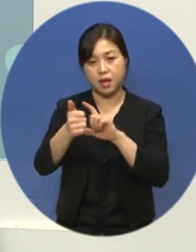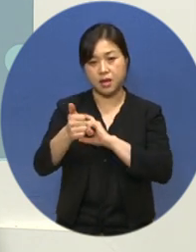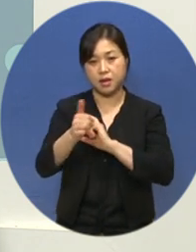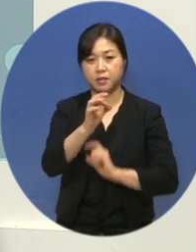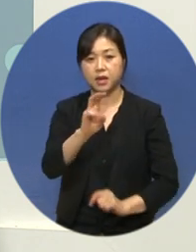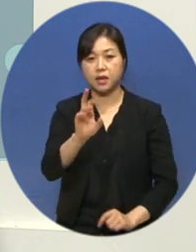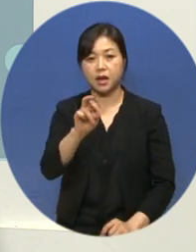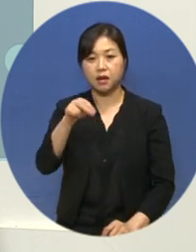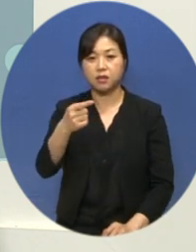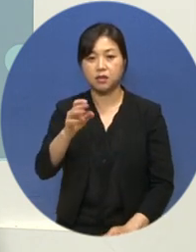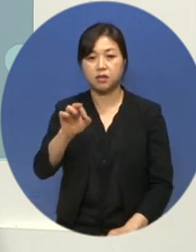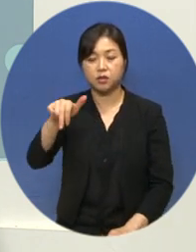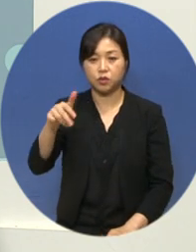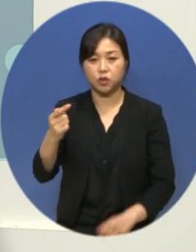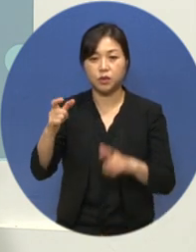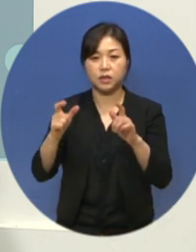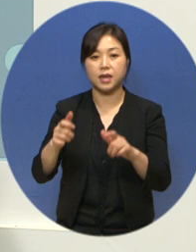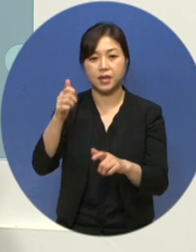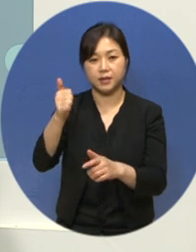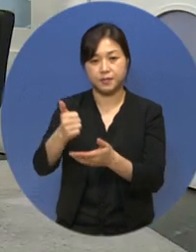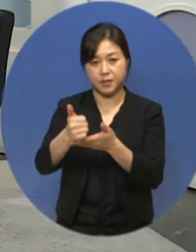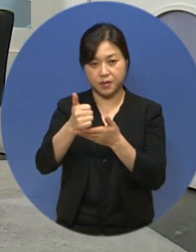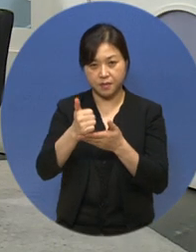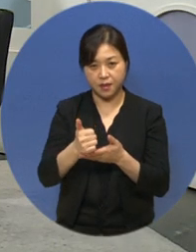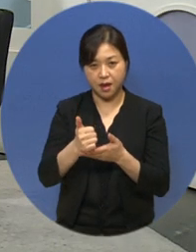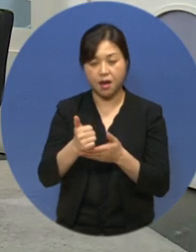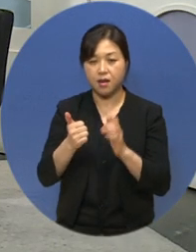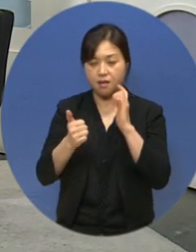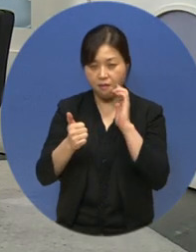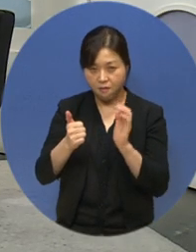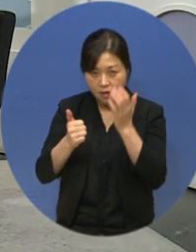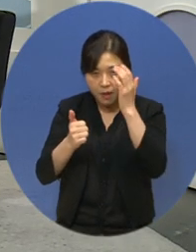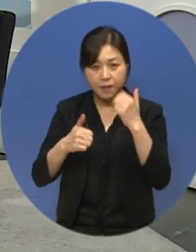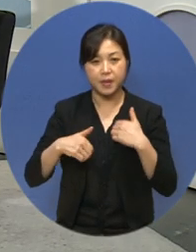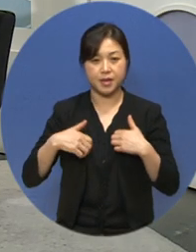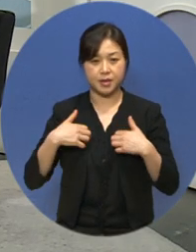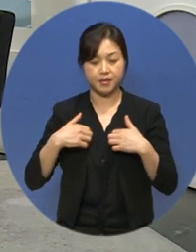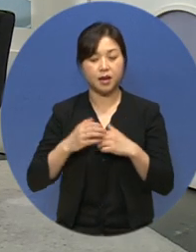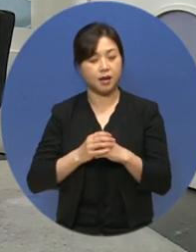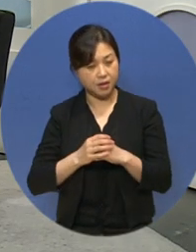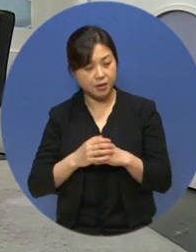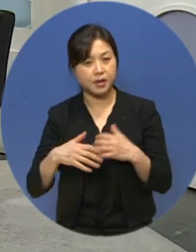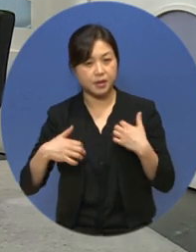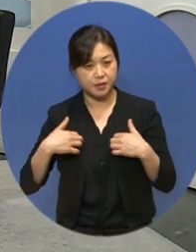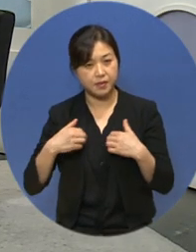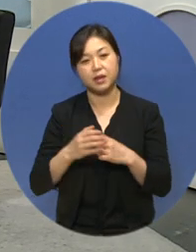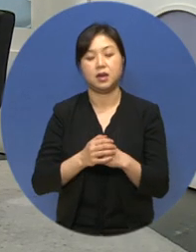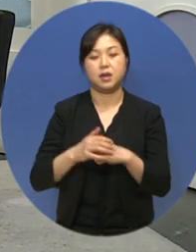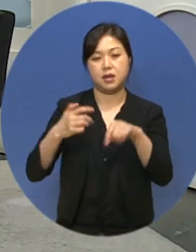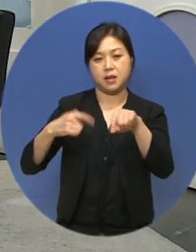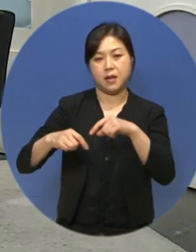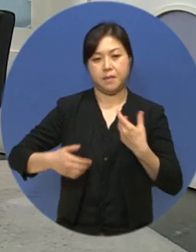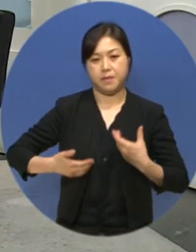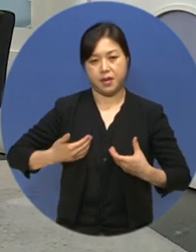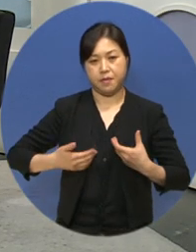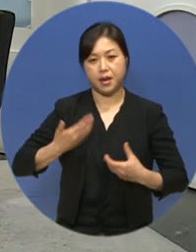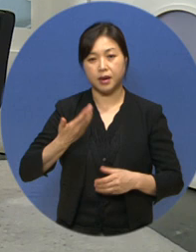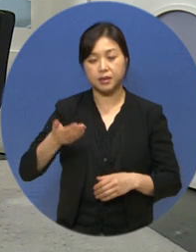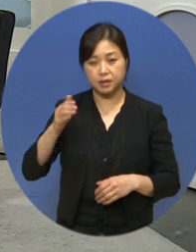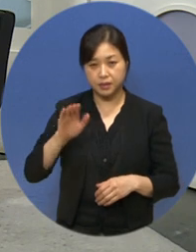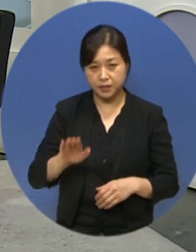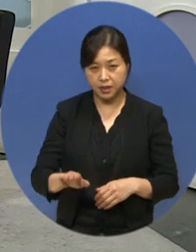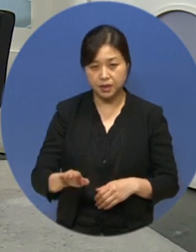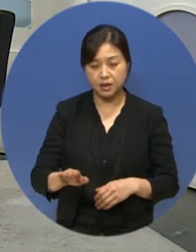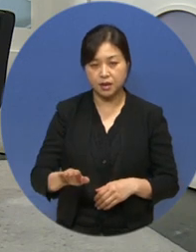모셨습니다 영광입니다 반갑습니다 예 반갑습니다 예 예 도정에 바쁘신데도 불구하고 시고 이렇게